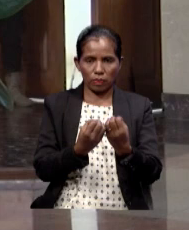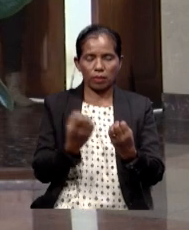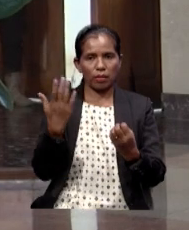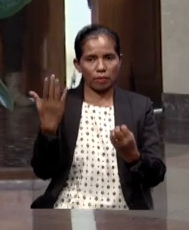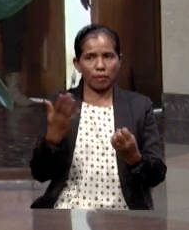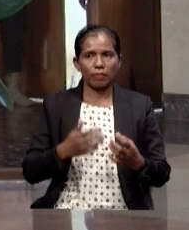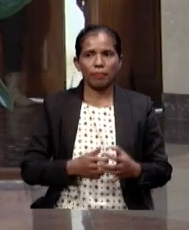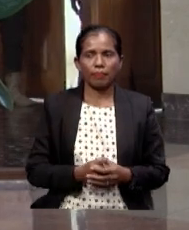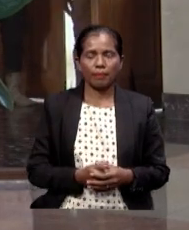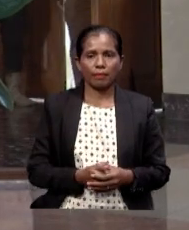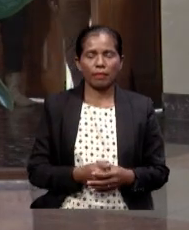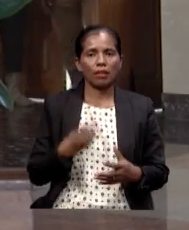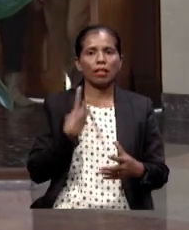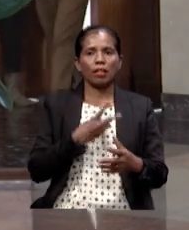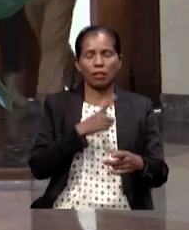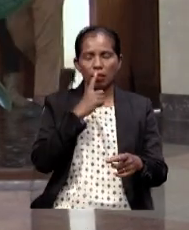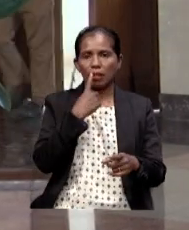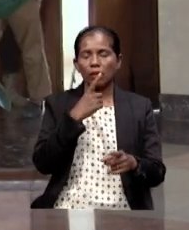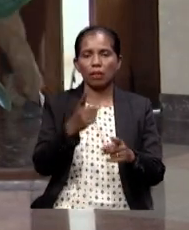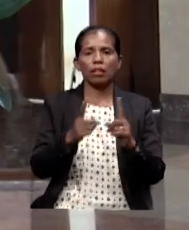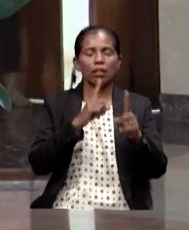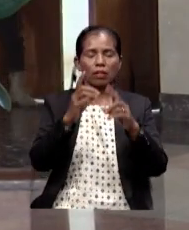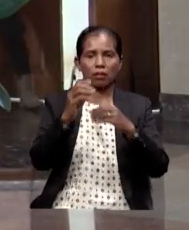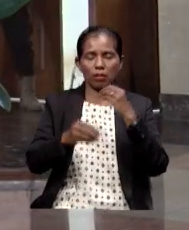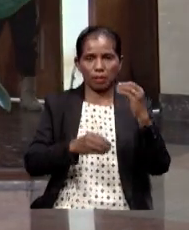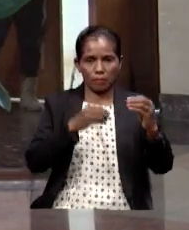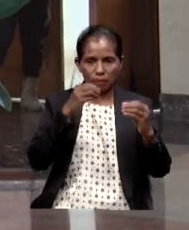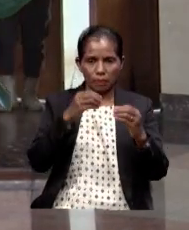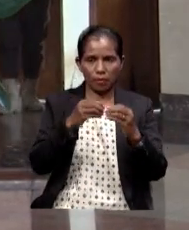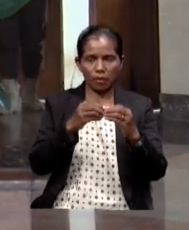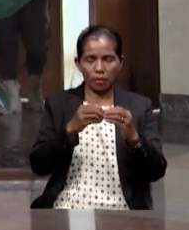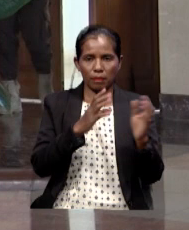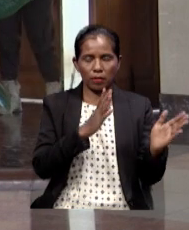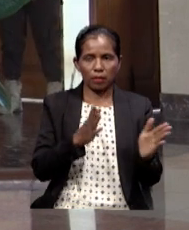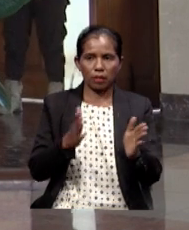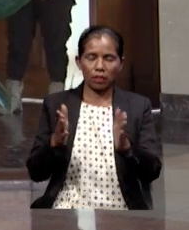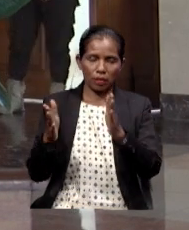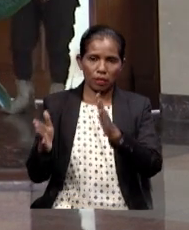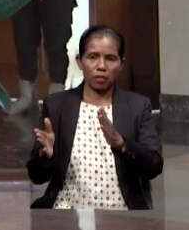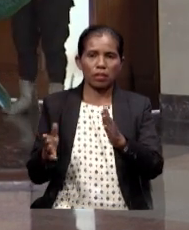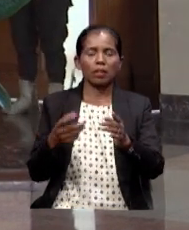lebih kepada konsultasi tentang proses daripada